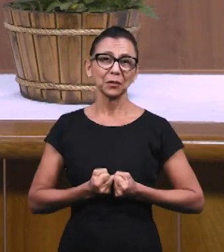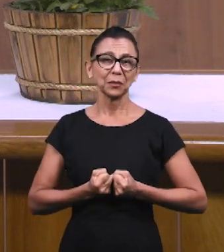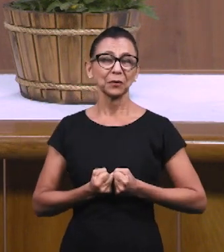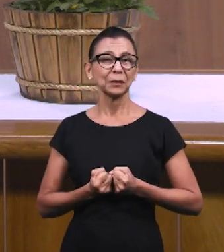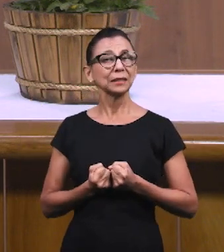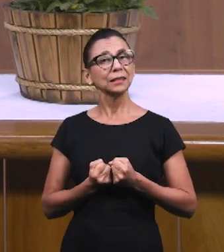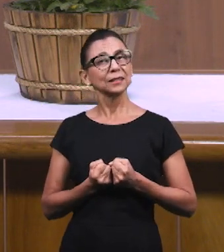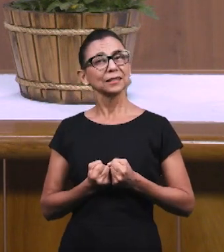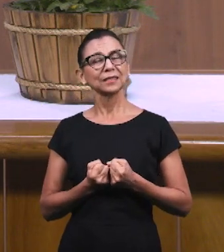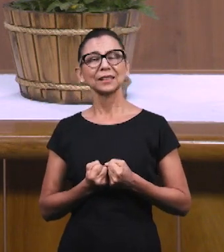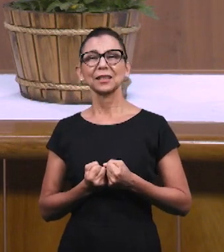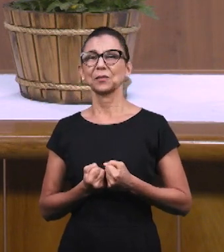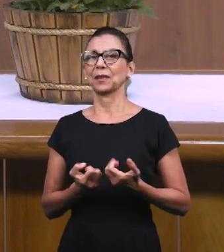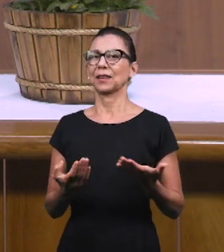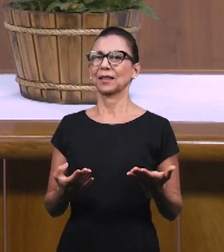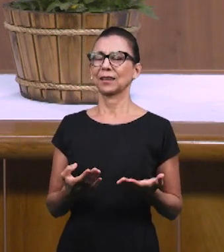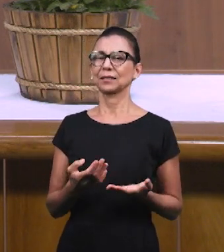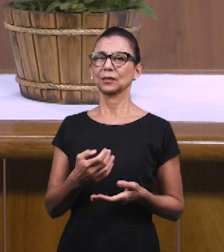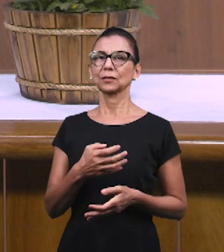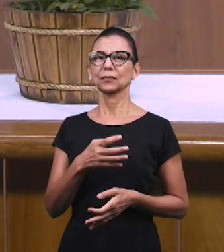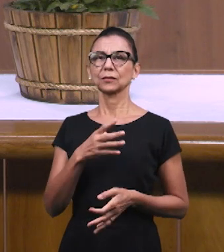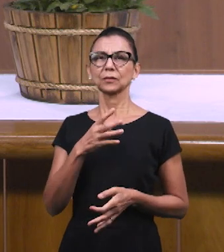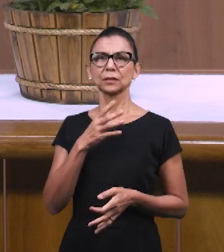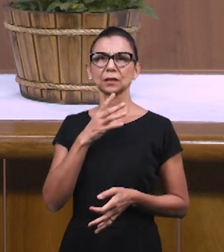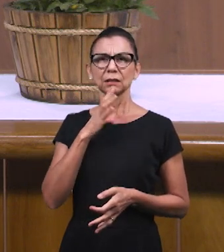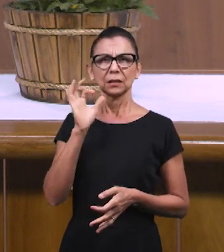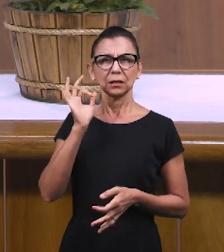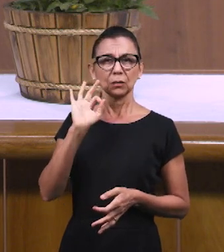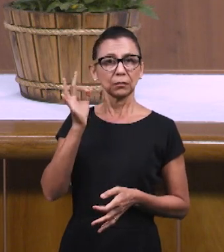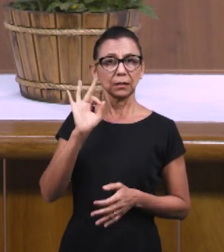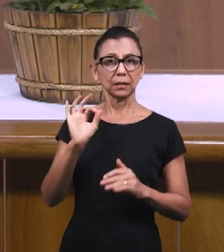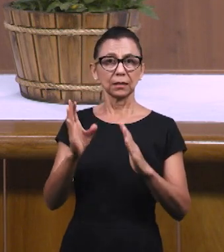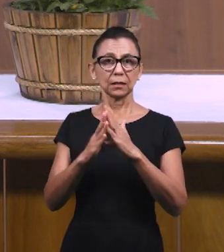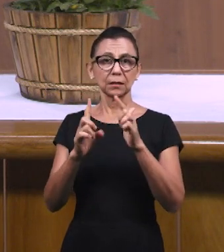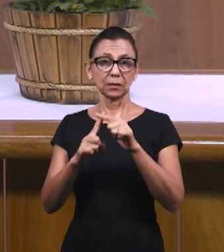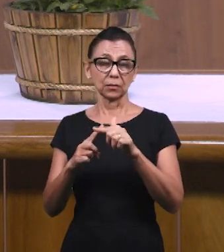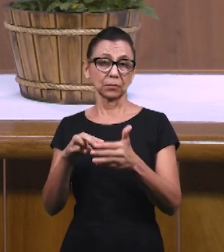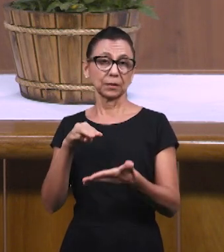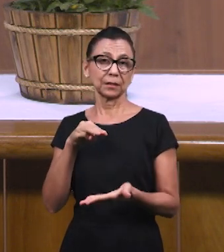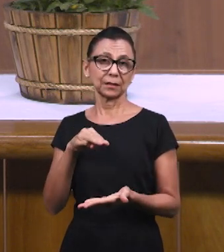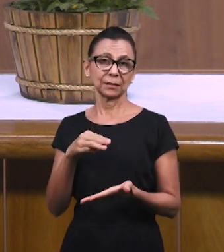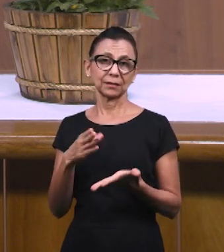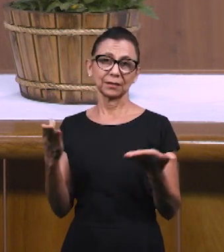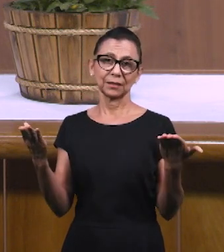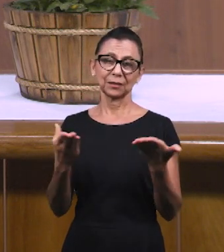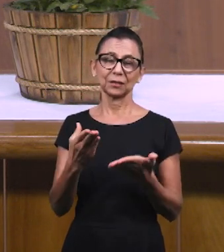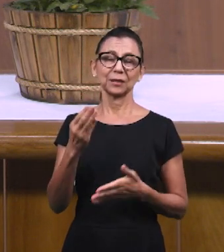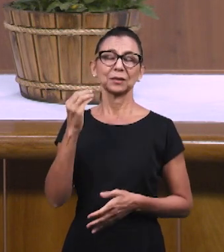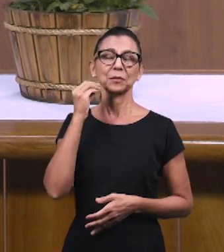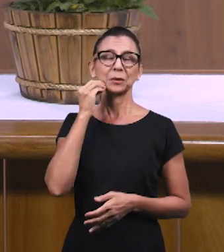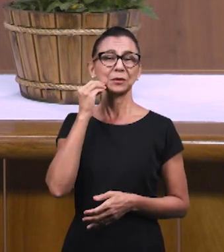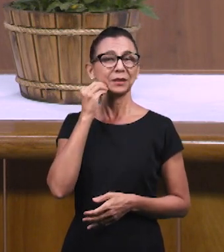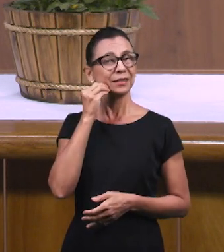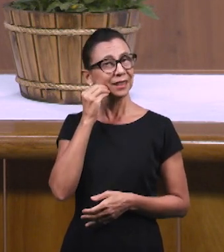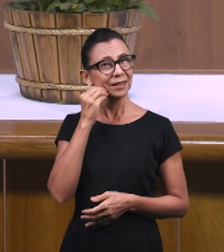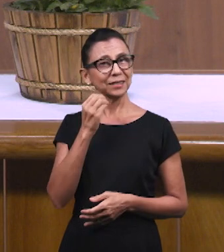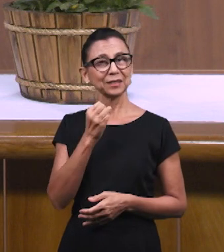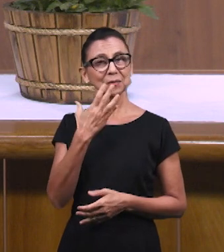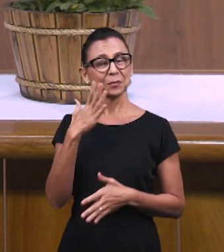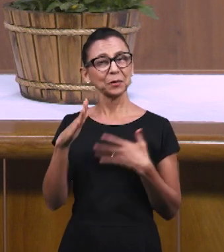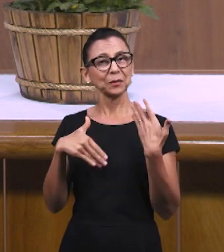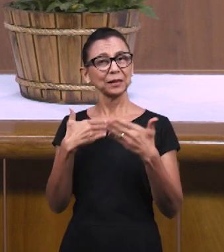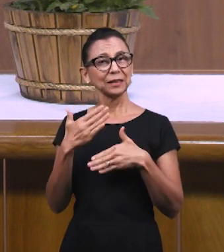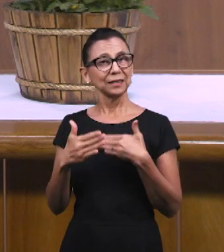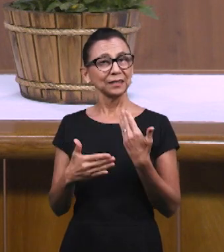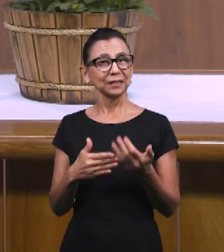participer de ce culte. Vous qui ne connaissez pas encore notre canal, vous qui ne connaissez pas encore l'Église chrétienne Maranatha, vous avez l'opportunité maintenant, c'est une